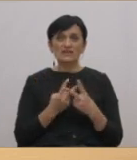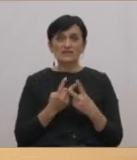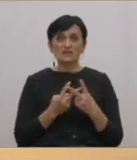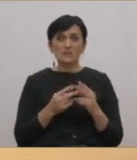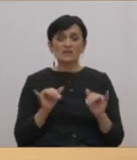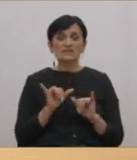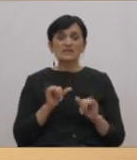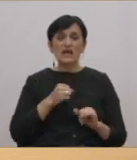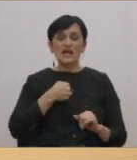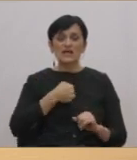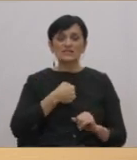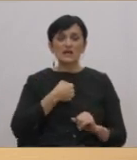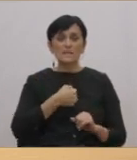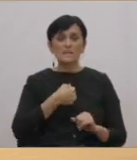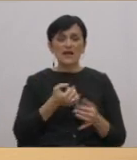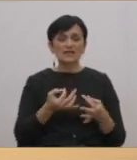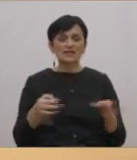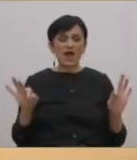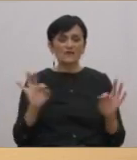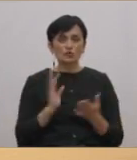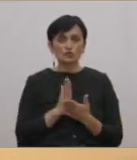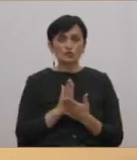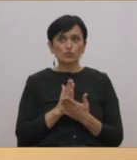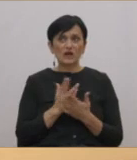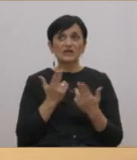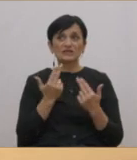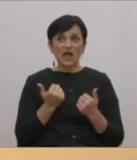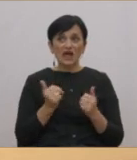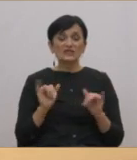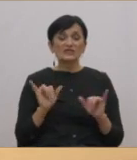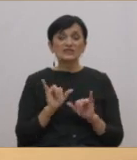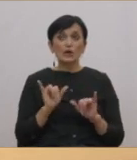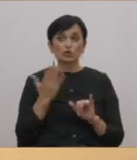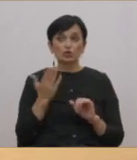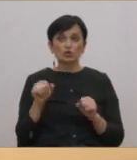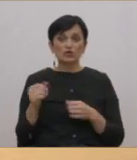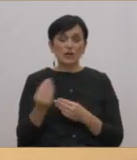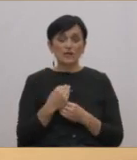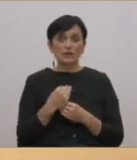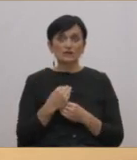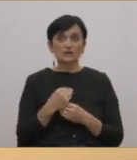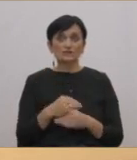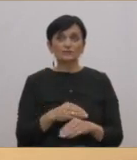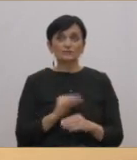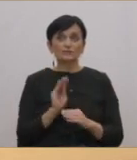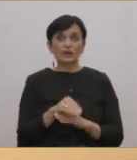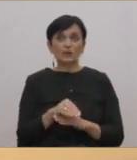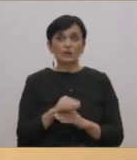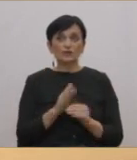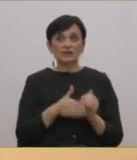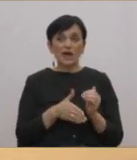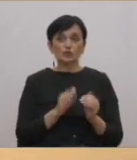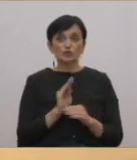სადაც მედია არის თავისუფალი და სადაც, თუ შეიძლება დამიმატეთ? დავუმატე,